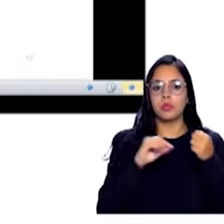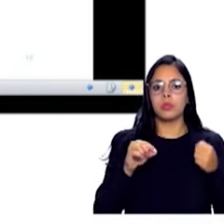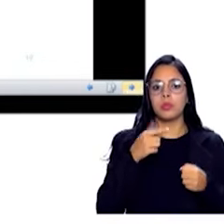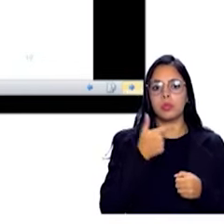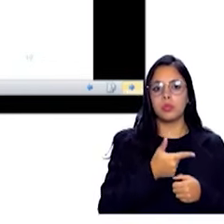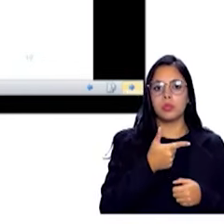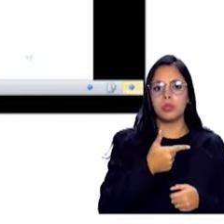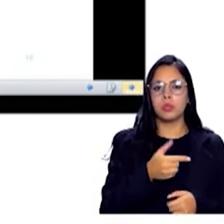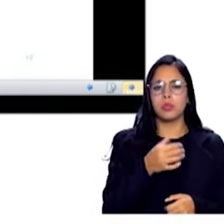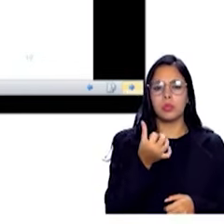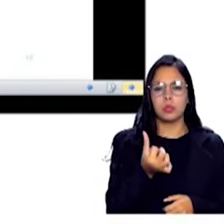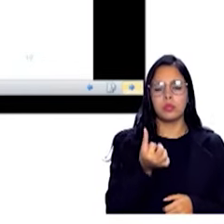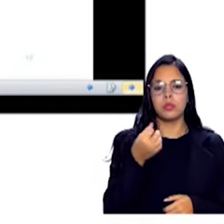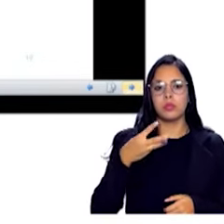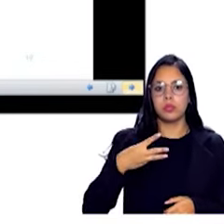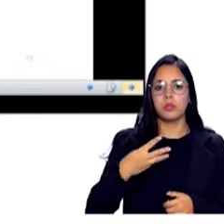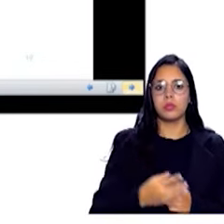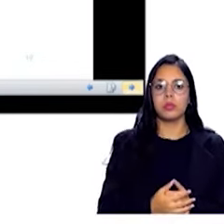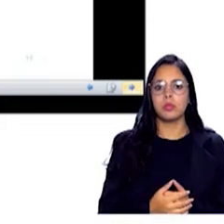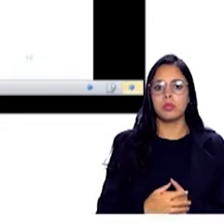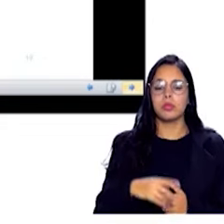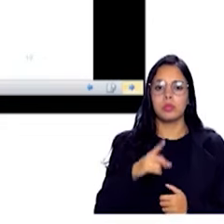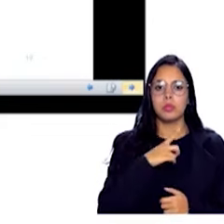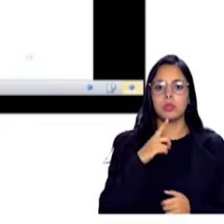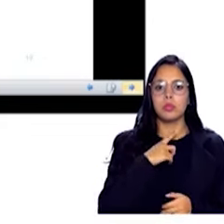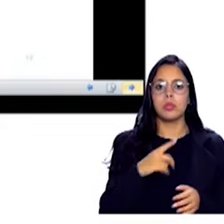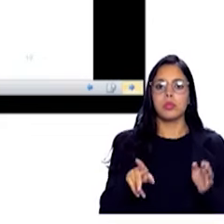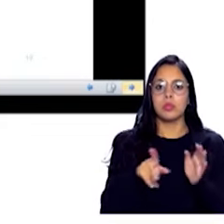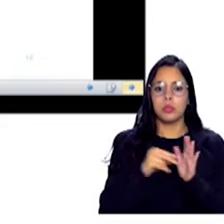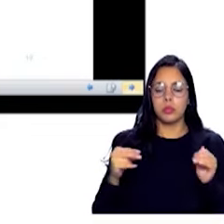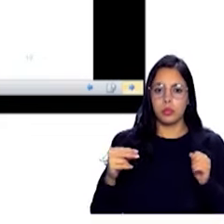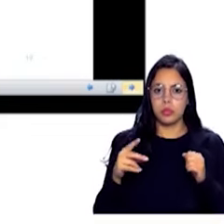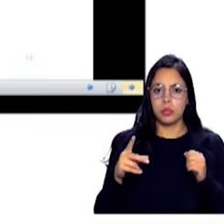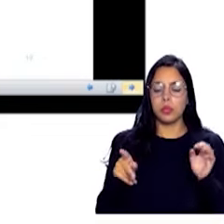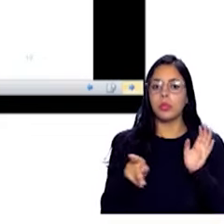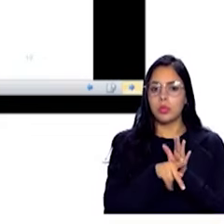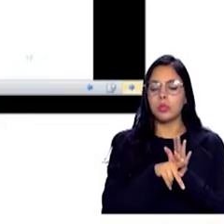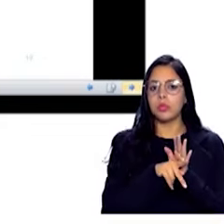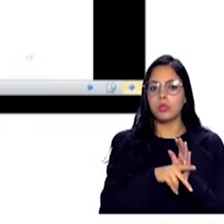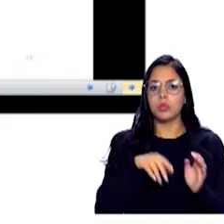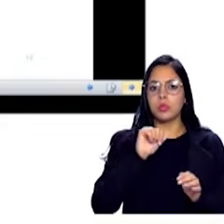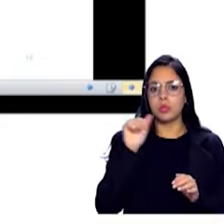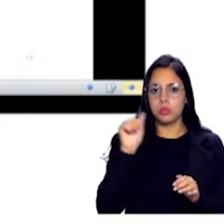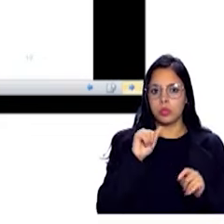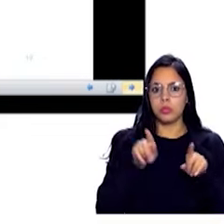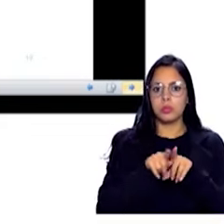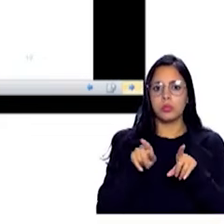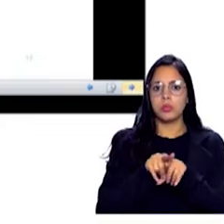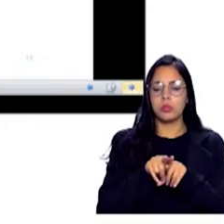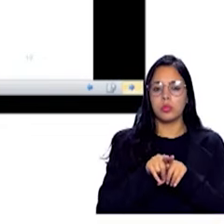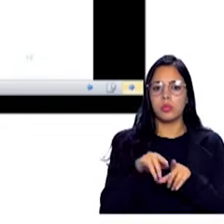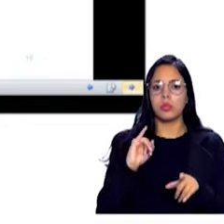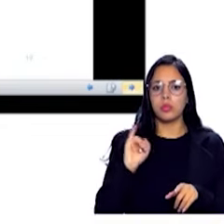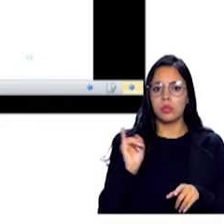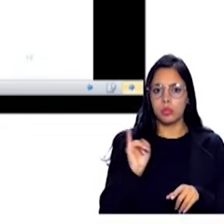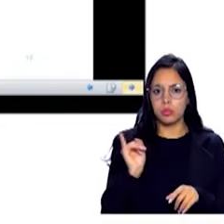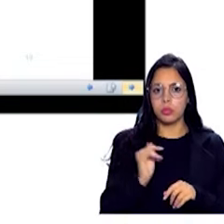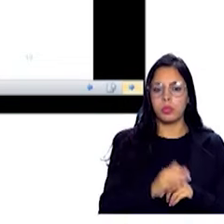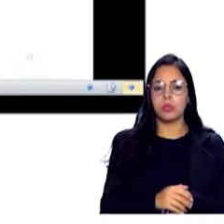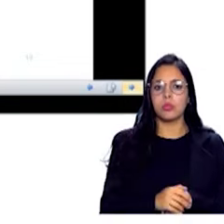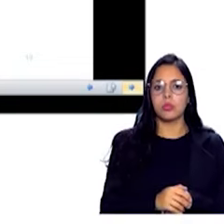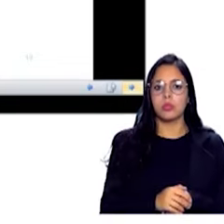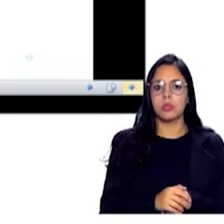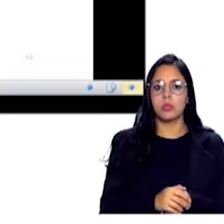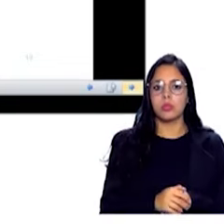una disciplina piuttosto dettagliata di questo rinvio pregiudiziale questo articolo per nonostante Sia dettagliato solleva comunque